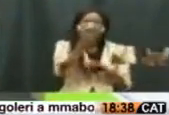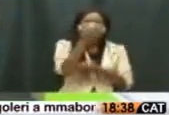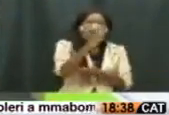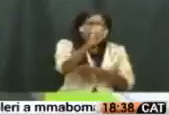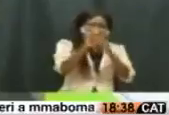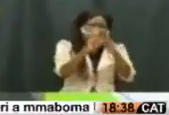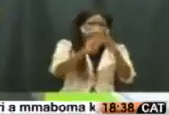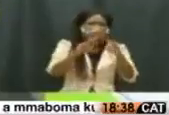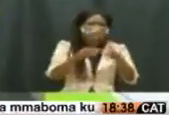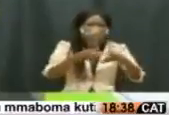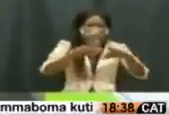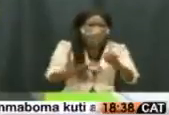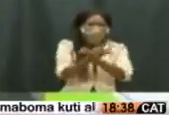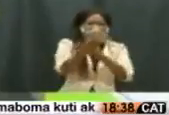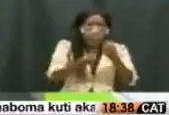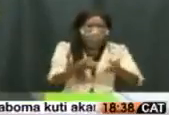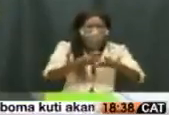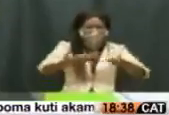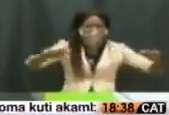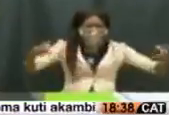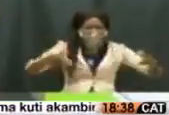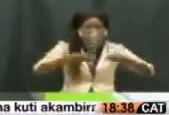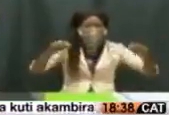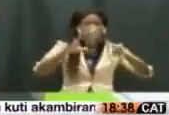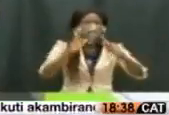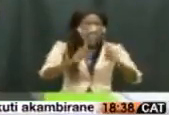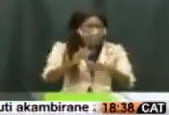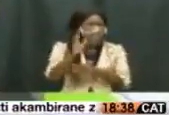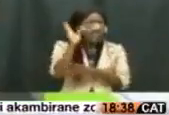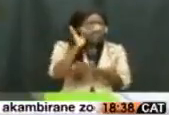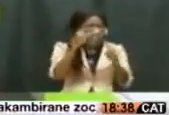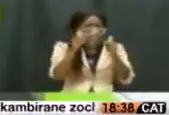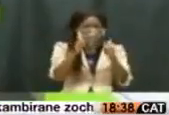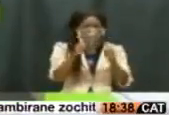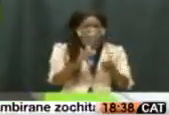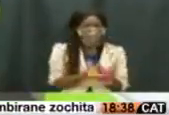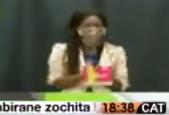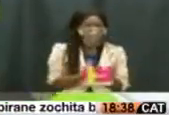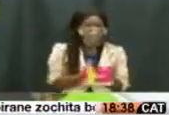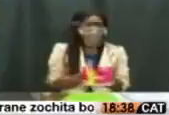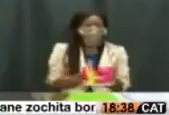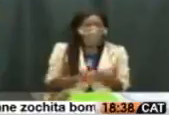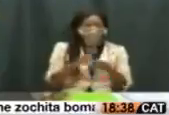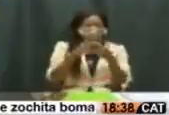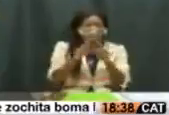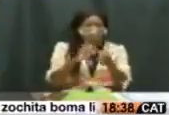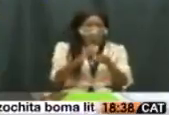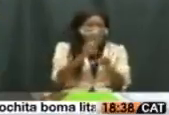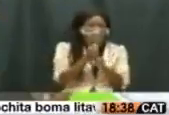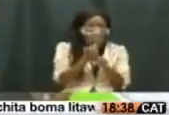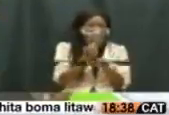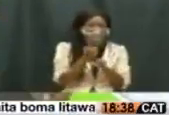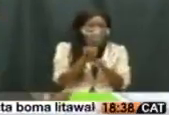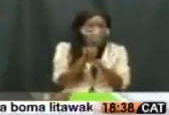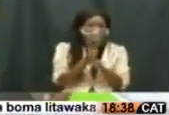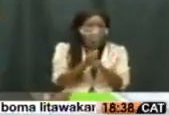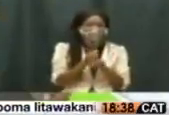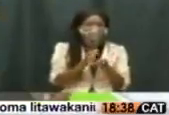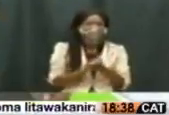njira imozi yuazi ndi kisirantu zina njira zina zimetu gwisa nshido ndi zanchi nkusamao magari